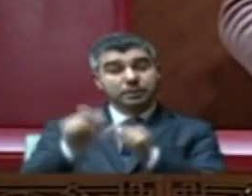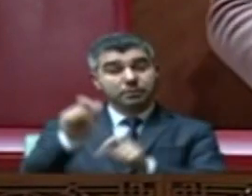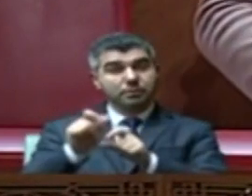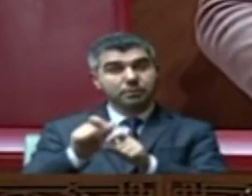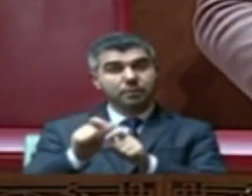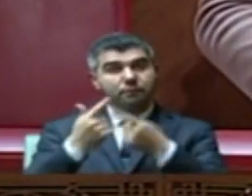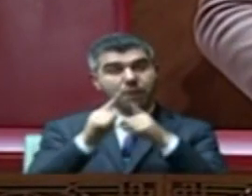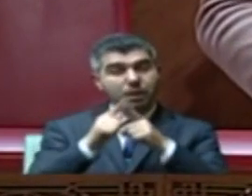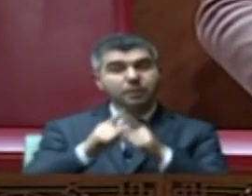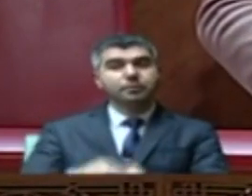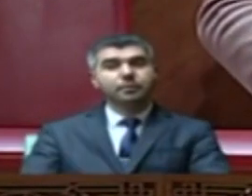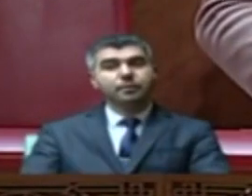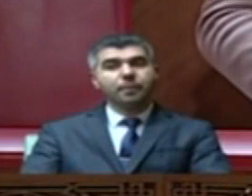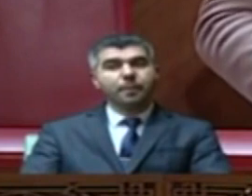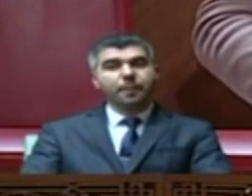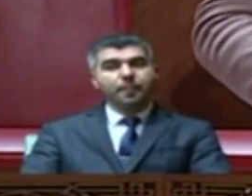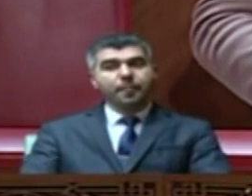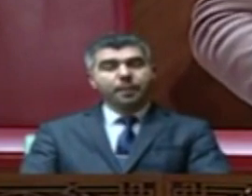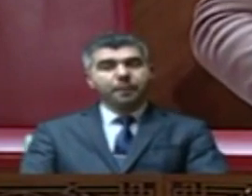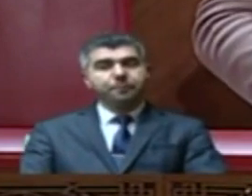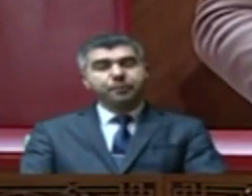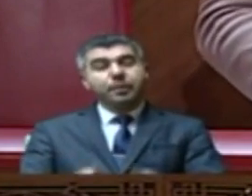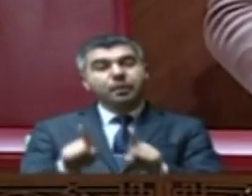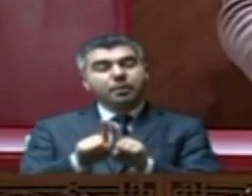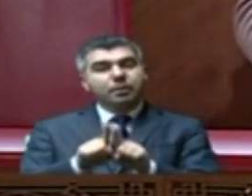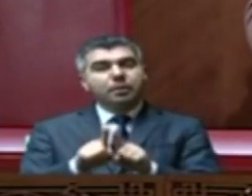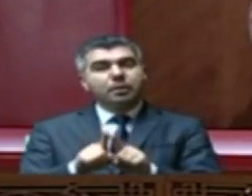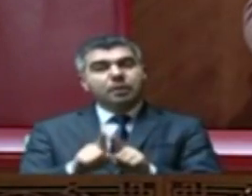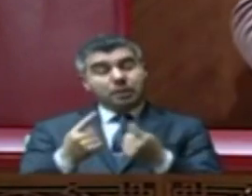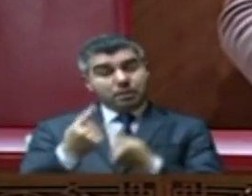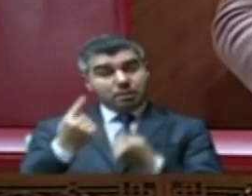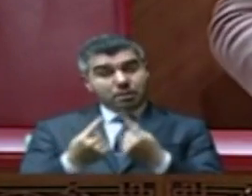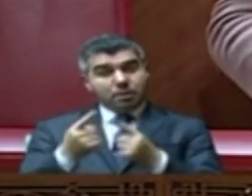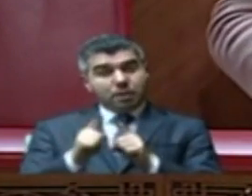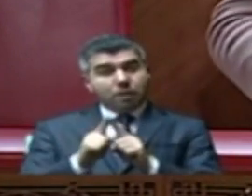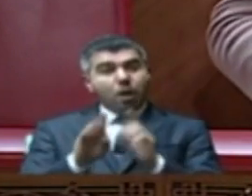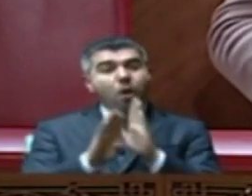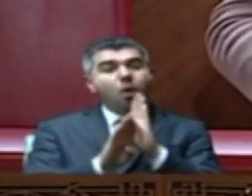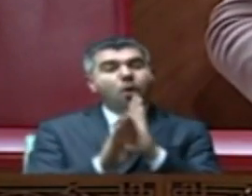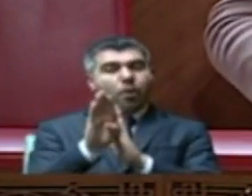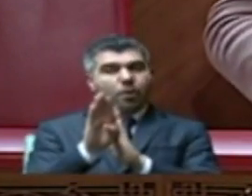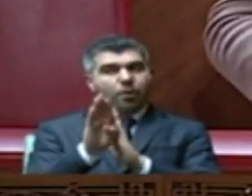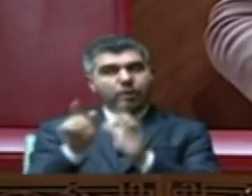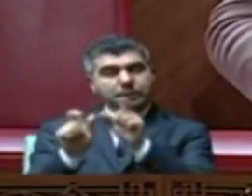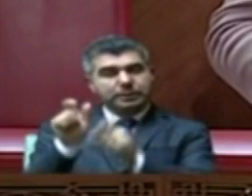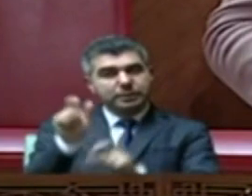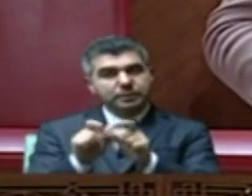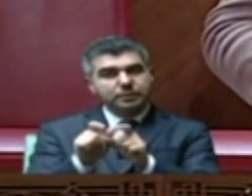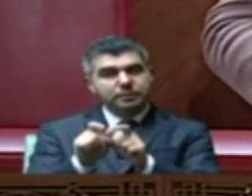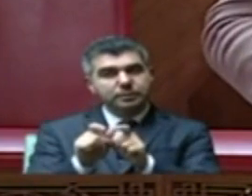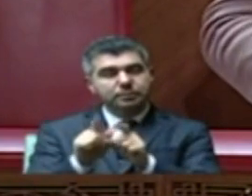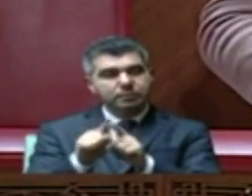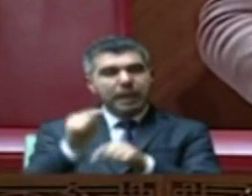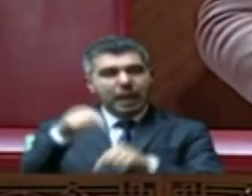المجتمع دائما عندما يتعلق الأمر بحقوقها سيبقى أن هناك